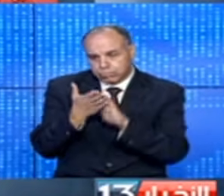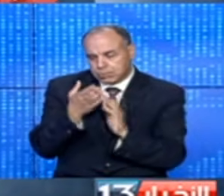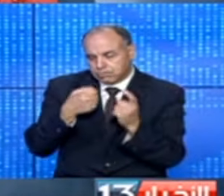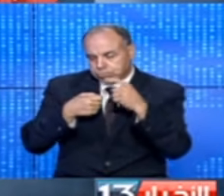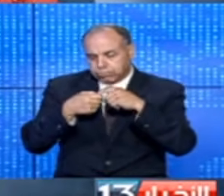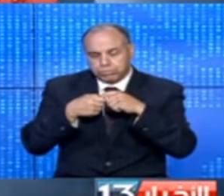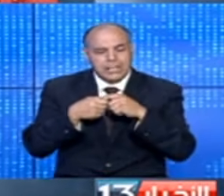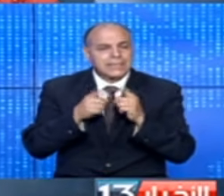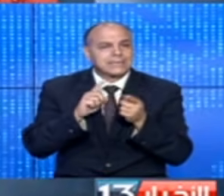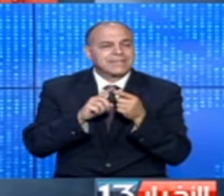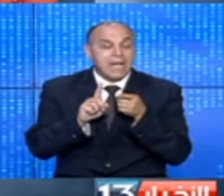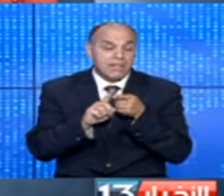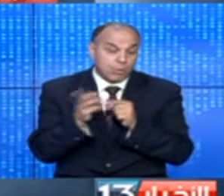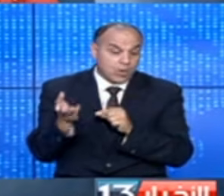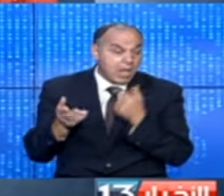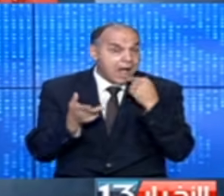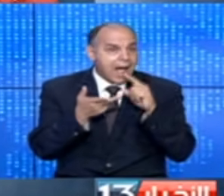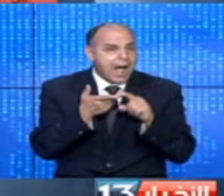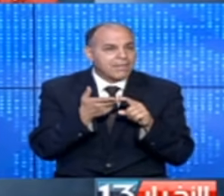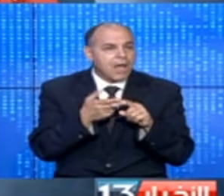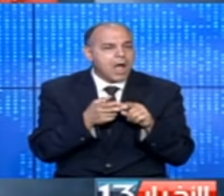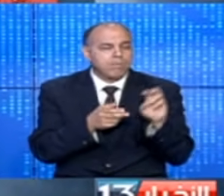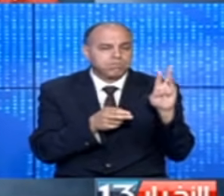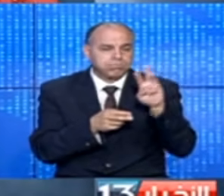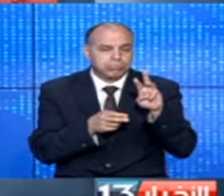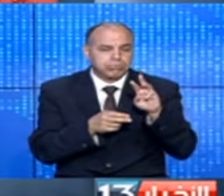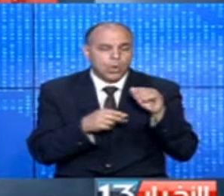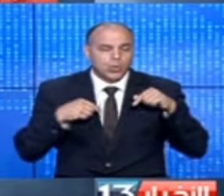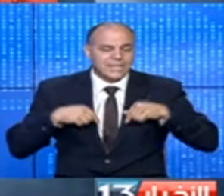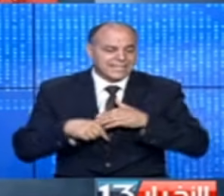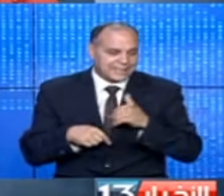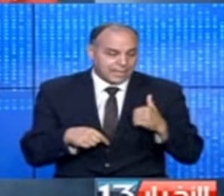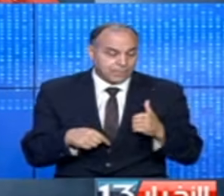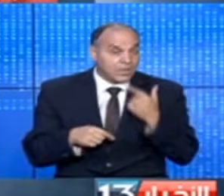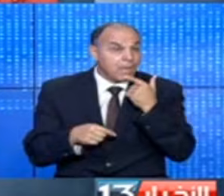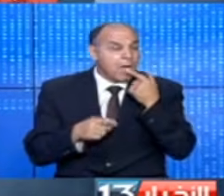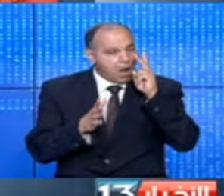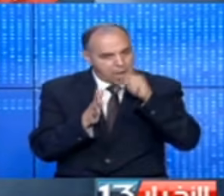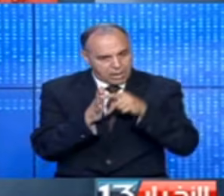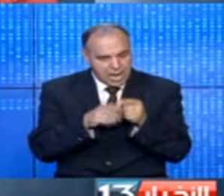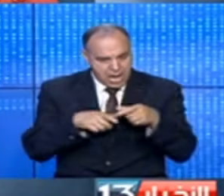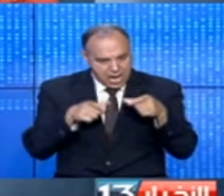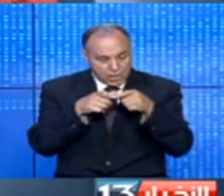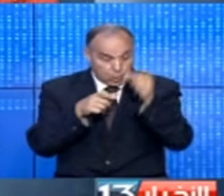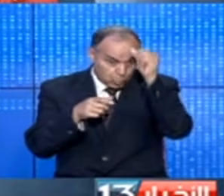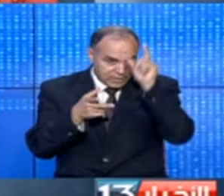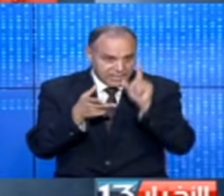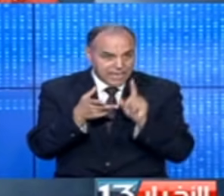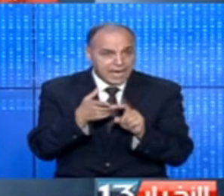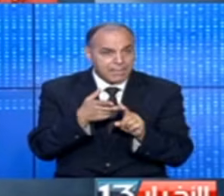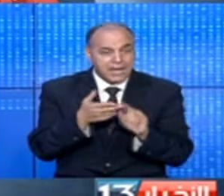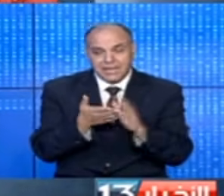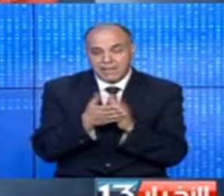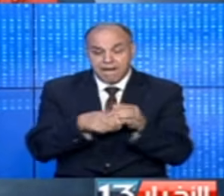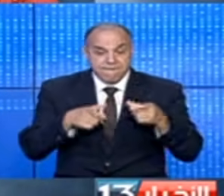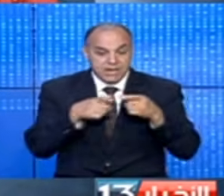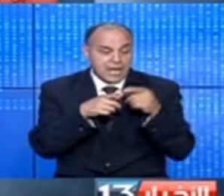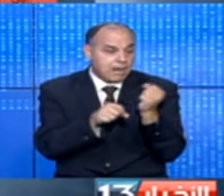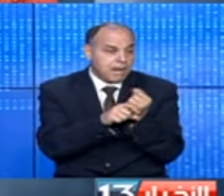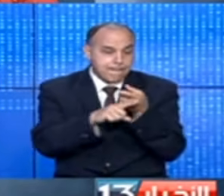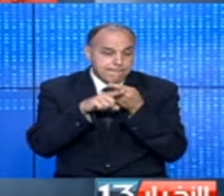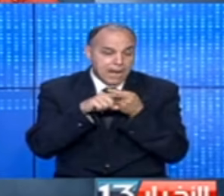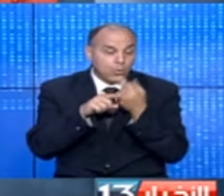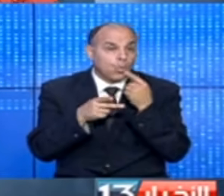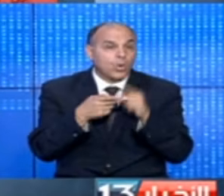بالمنصة المخصصة للغرض من خلال الموقع الرسمي لوزارة الصحة. كما قررت اللجنة الوطنية تشكيل فريق عمل